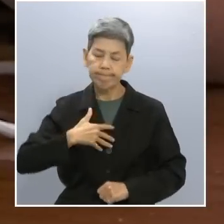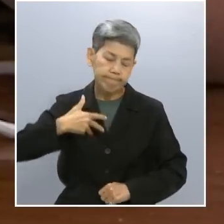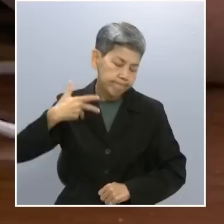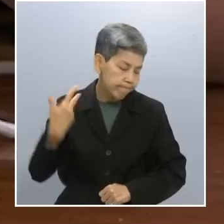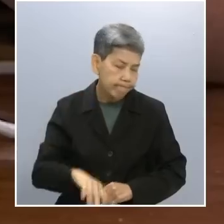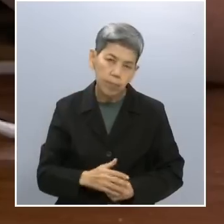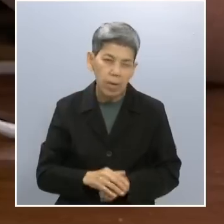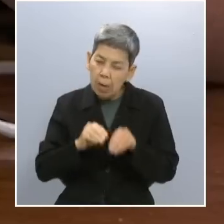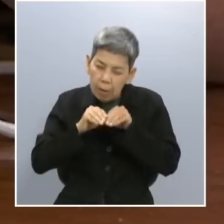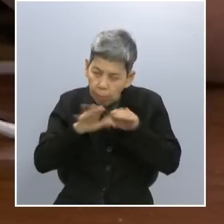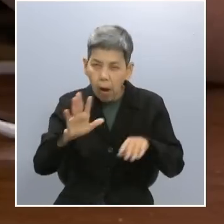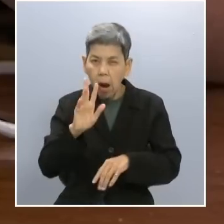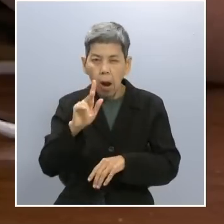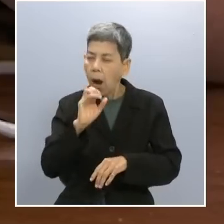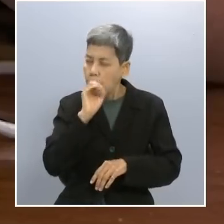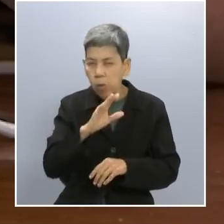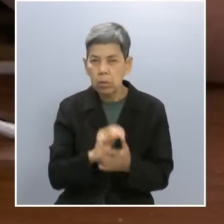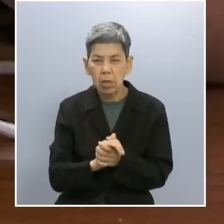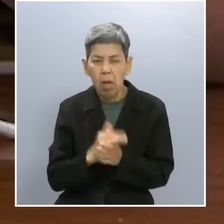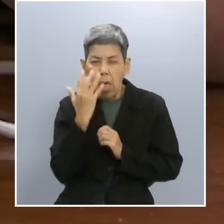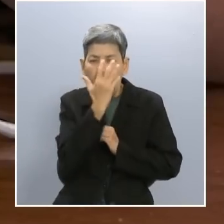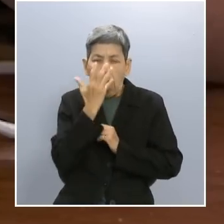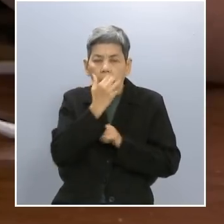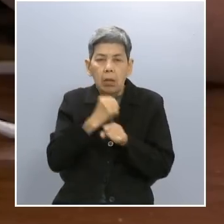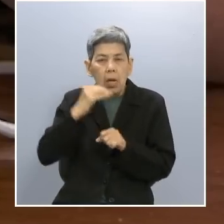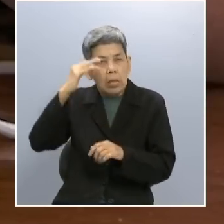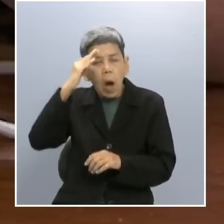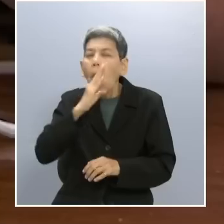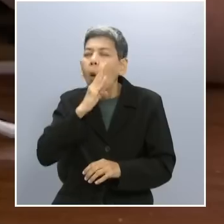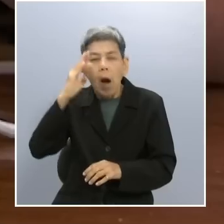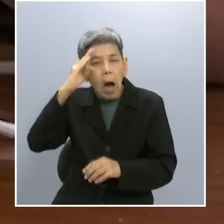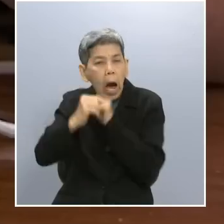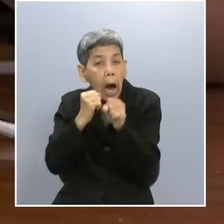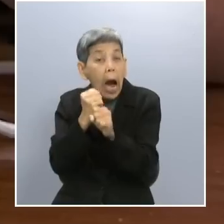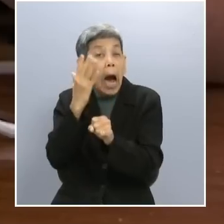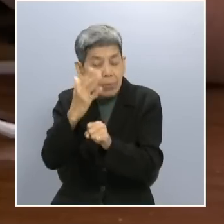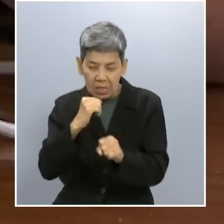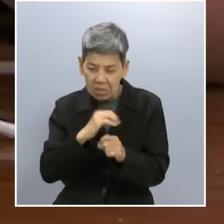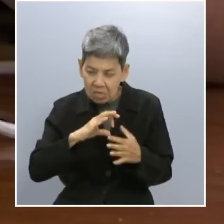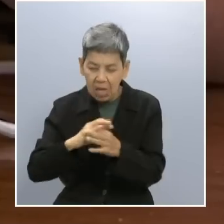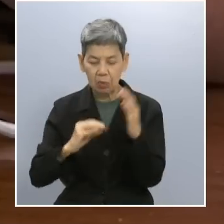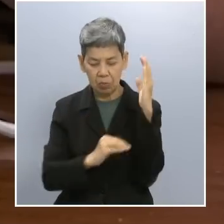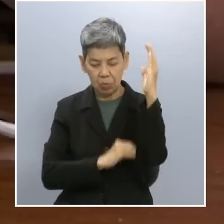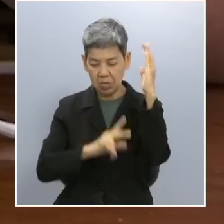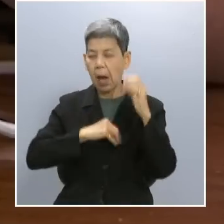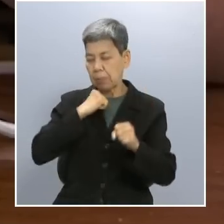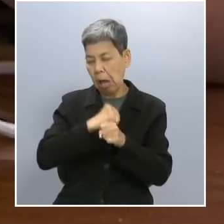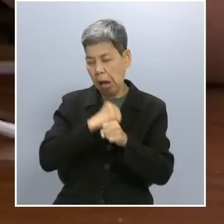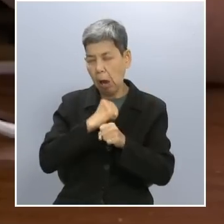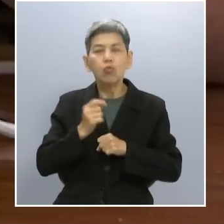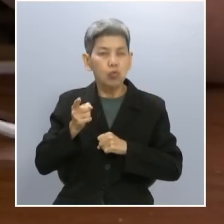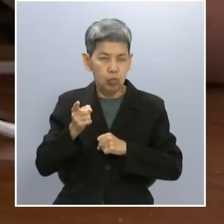ออกมาแฉผัวแสบนะฮะคือหลอกว่าตัวเองเป็นทหารมา 5ปีครับอ้างสังกัด 3จังหวัดชายแดนภาคใต้ครับ